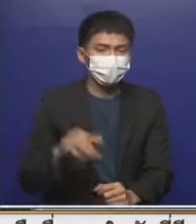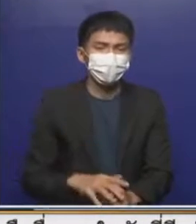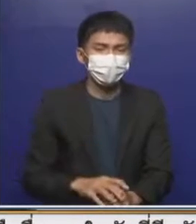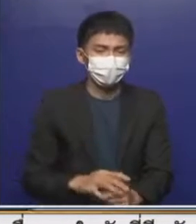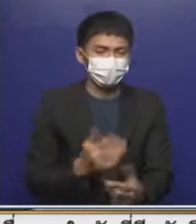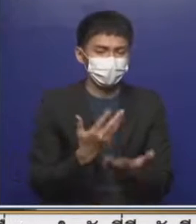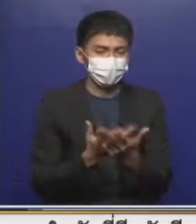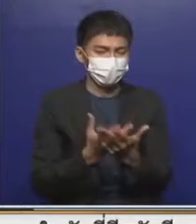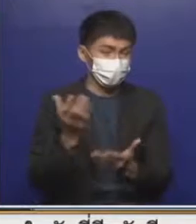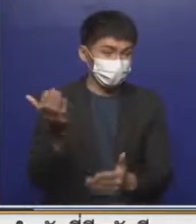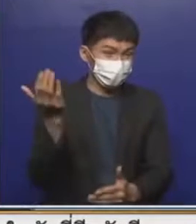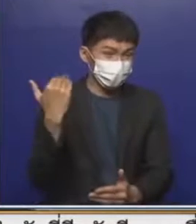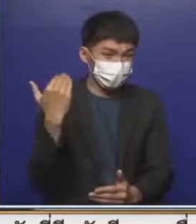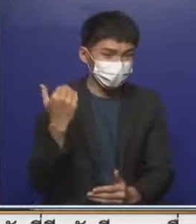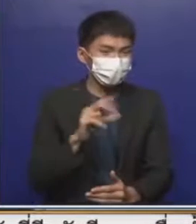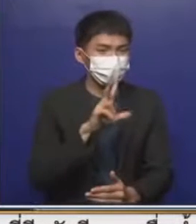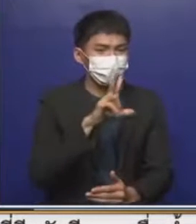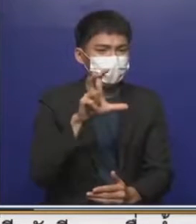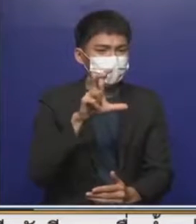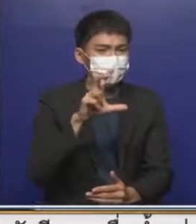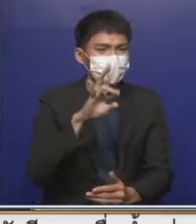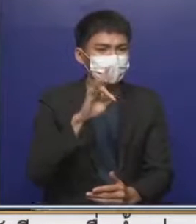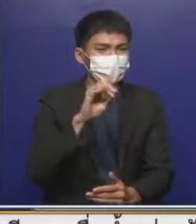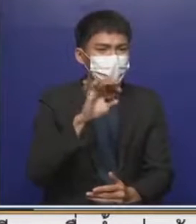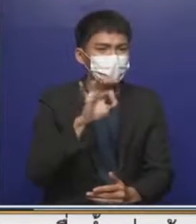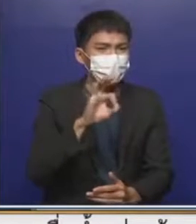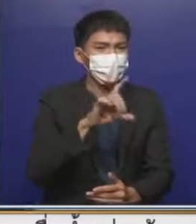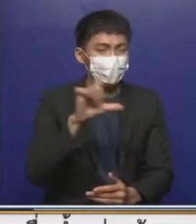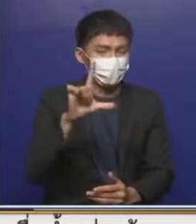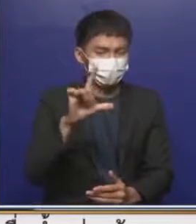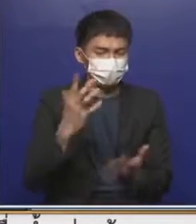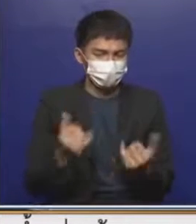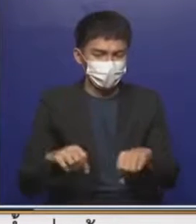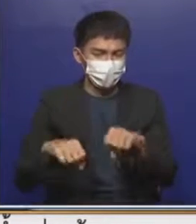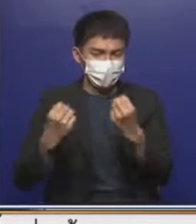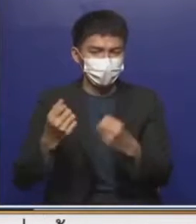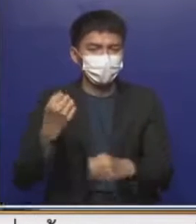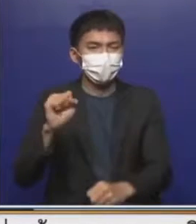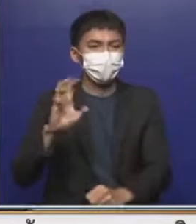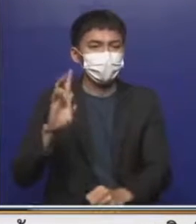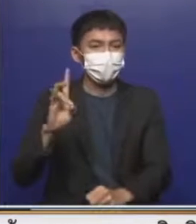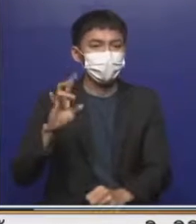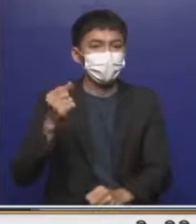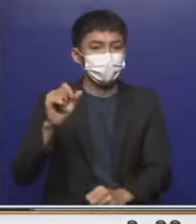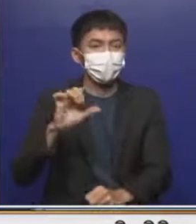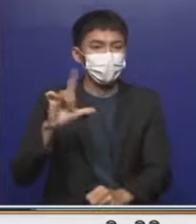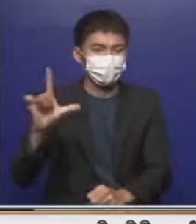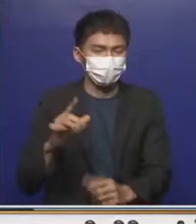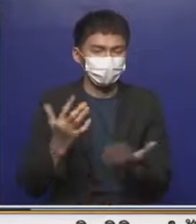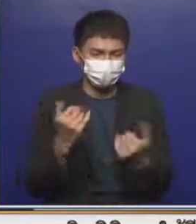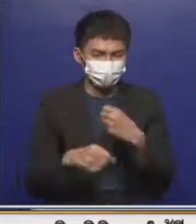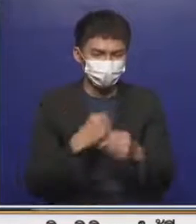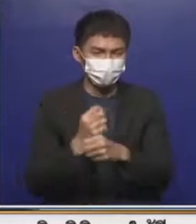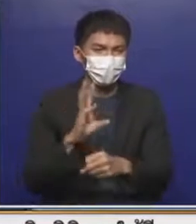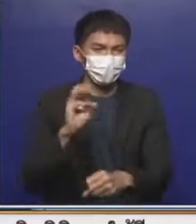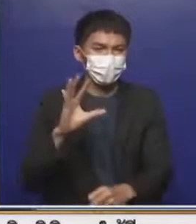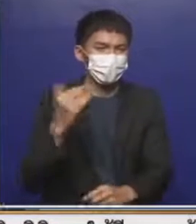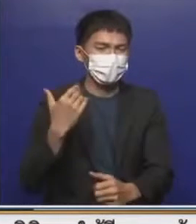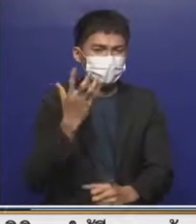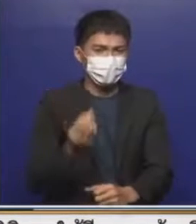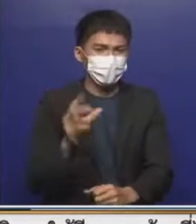389 ล้านถูกตัดไป 17 ล้าน ปี 65 เหลืองบอยแ่ 372 ล้านบาท